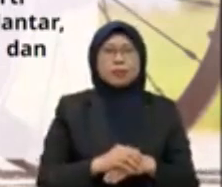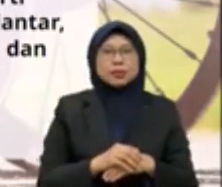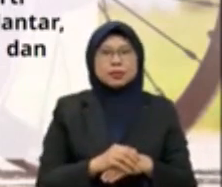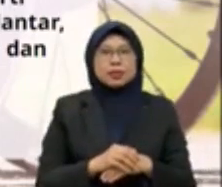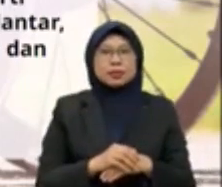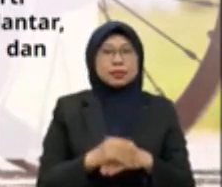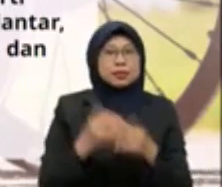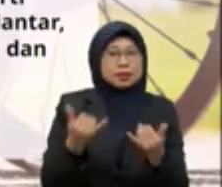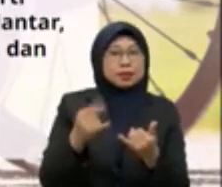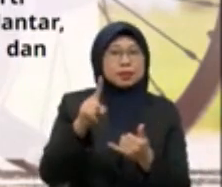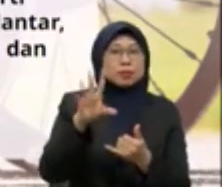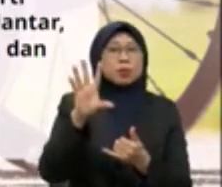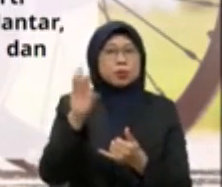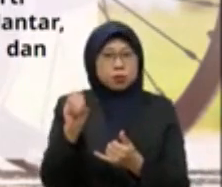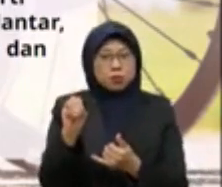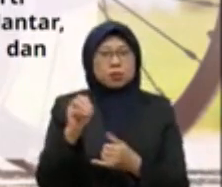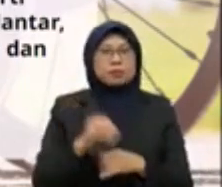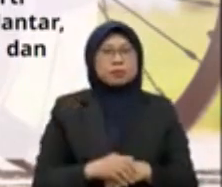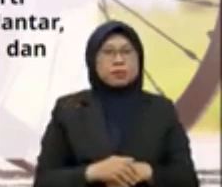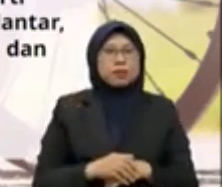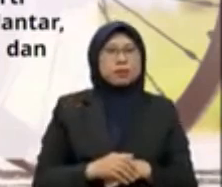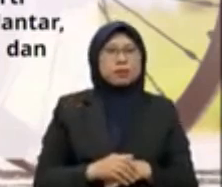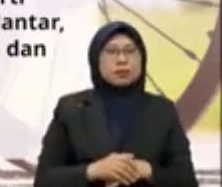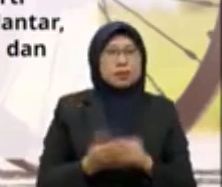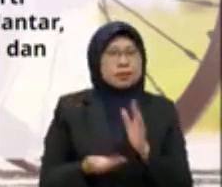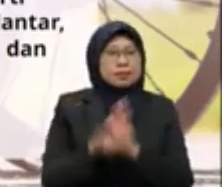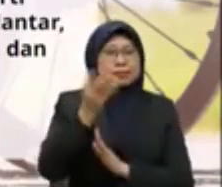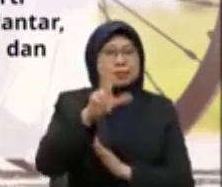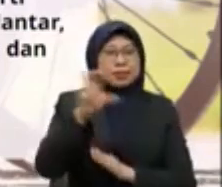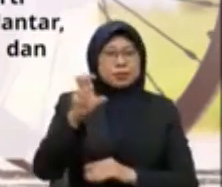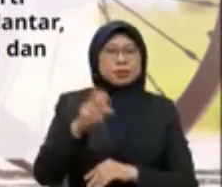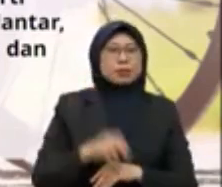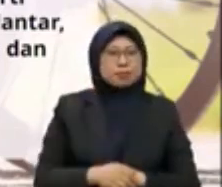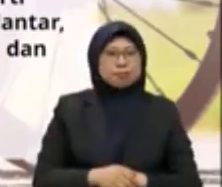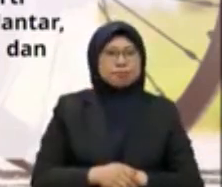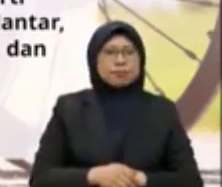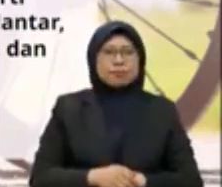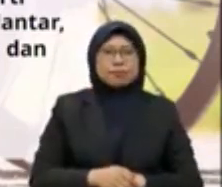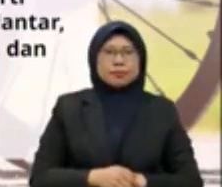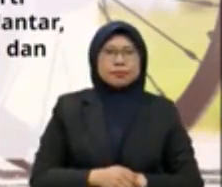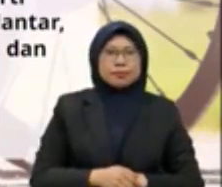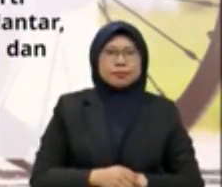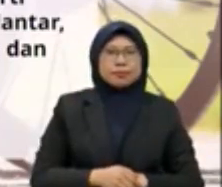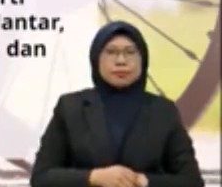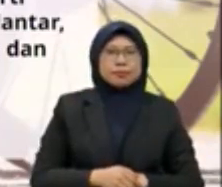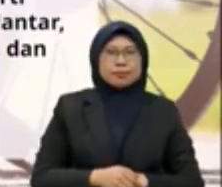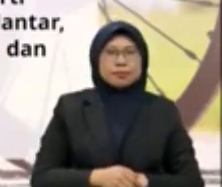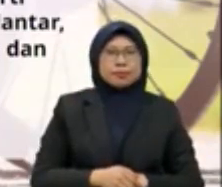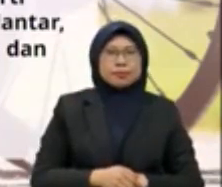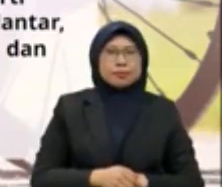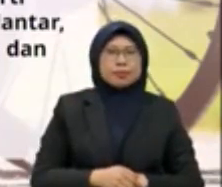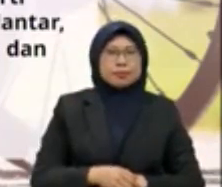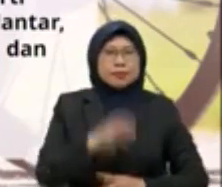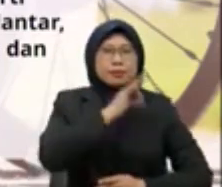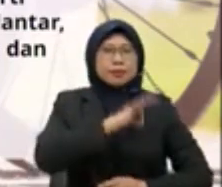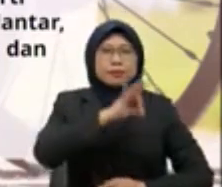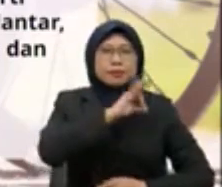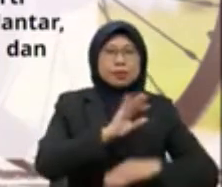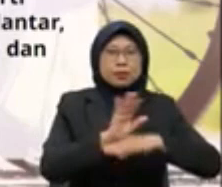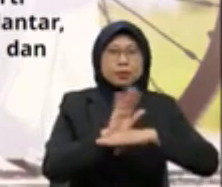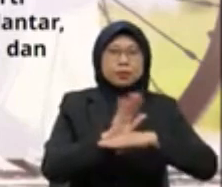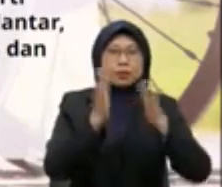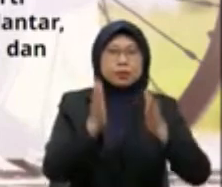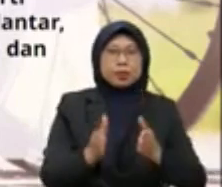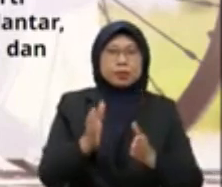RM150 sekarang. Ini betul-betul keihsanan dalam madani. Bagi memberikan manfaat kepada usahawan